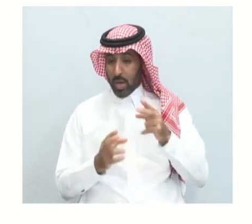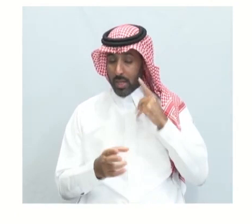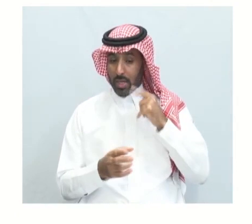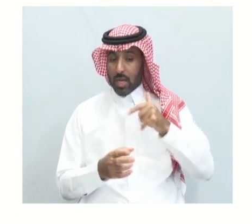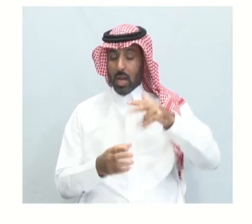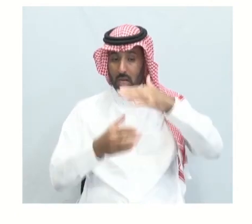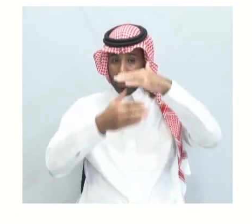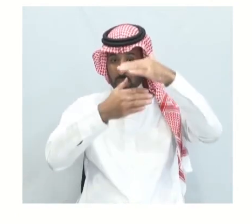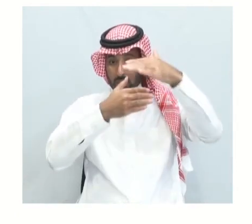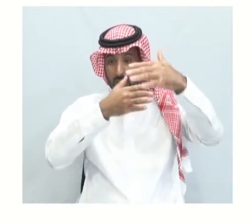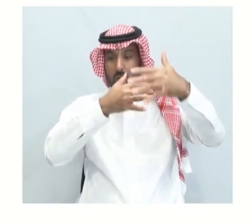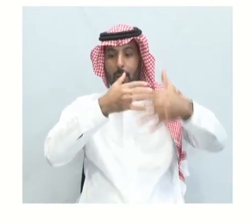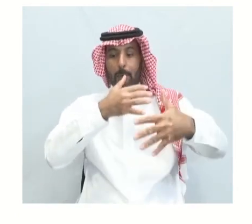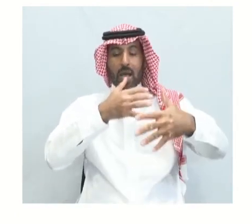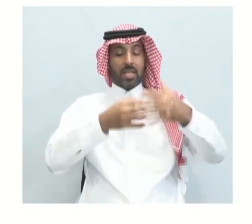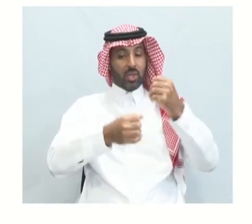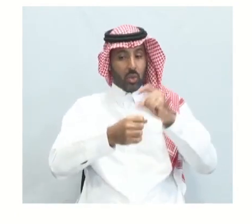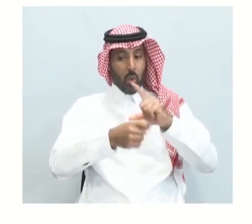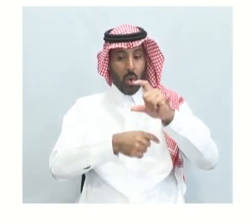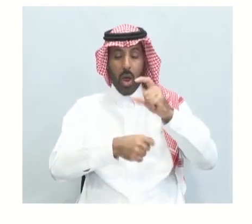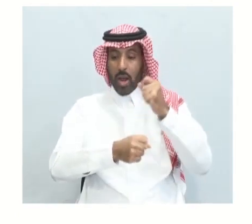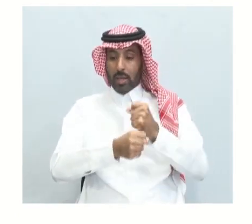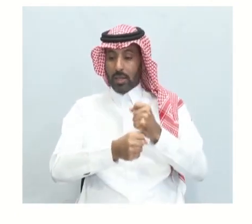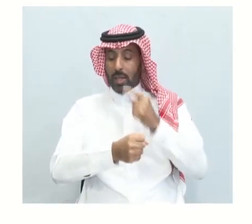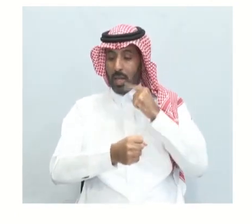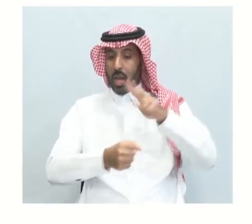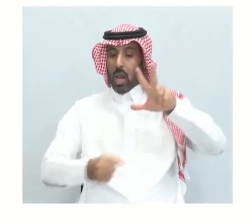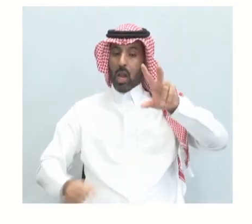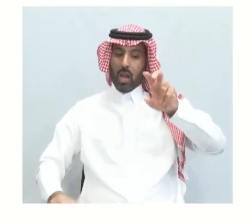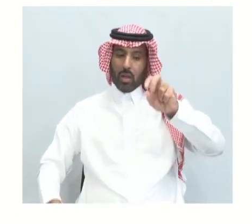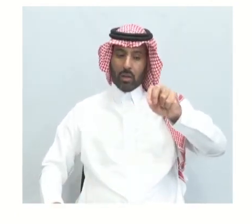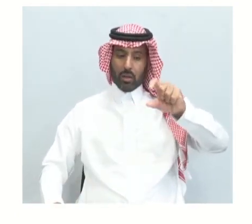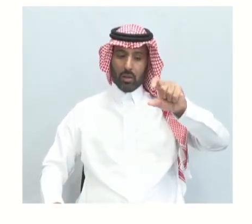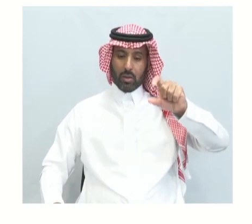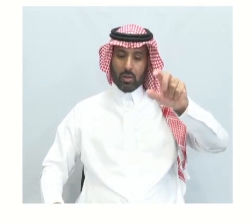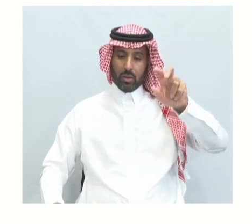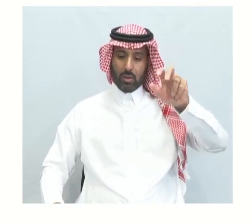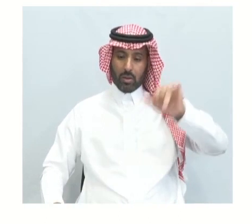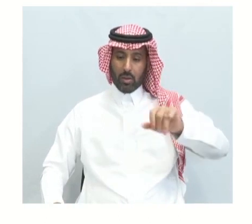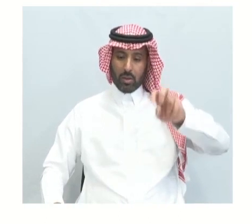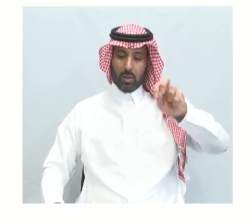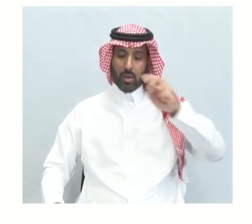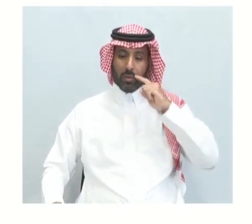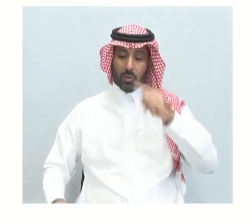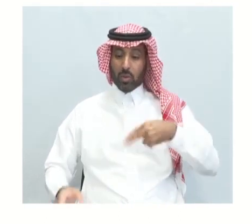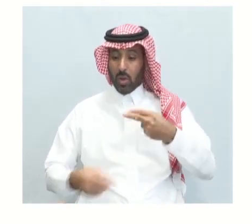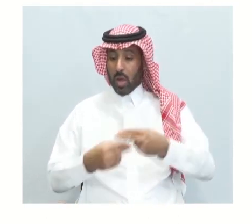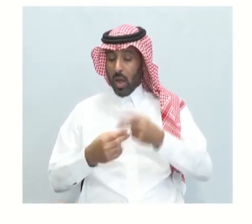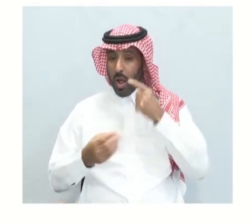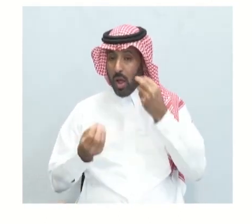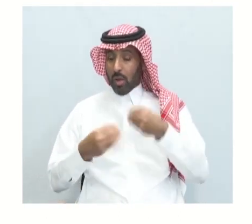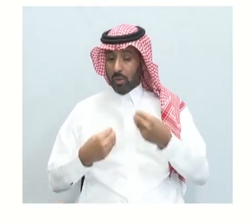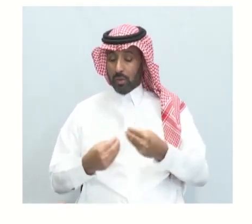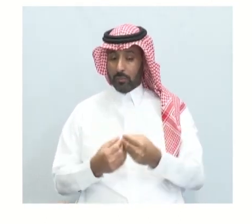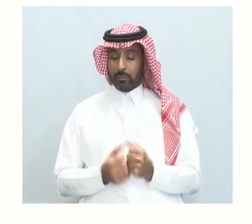سيقام في منطقه جبال طويق وجهه عالميه مميزه تضم اكثر التجارب